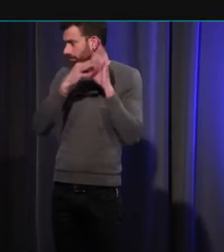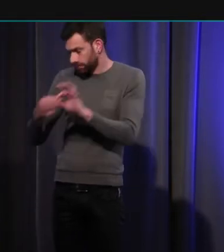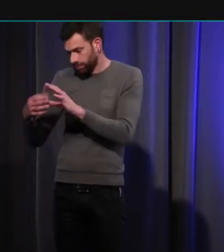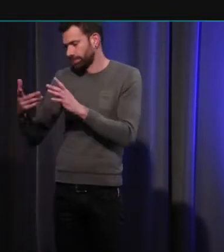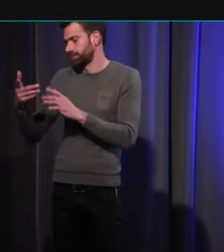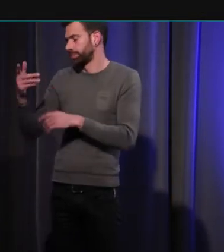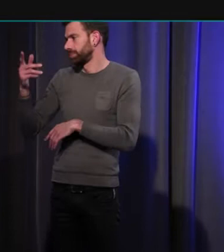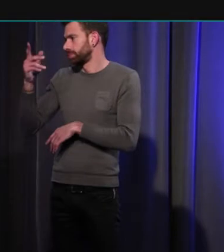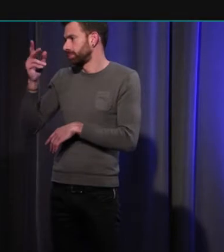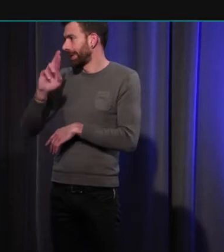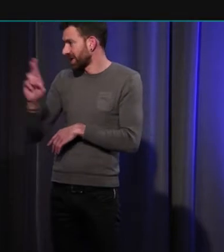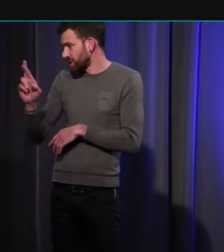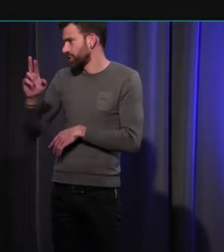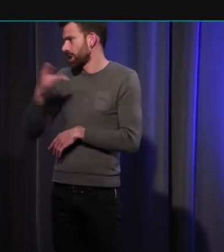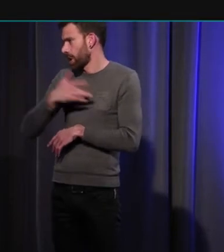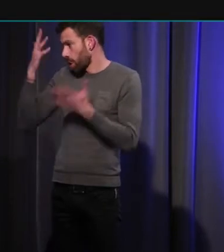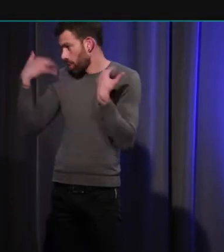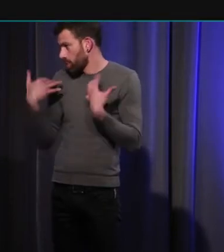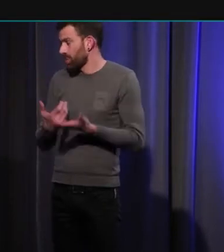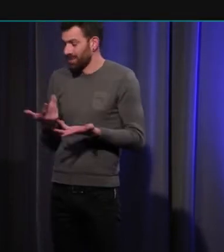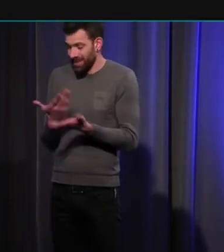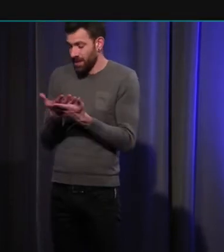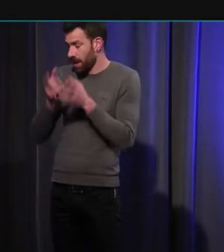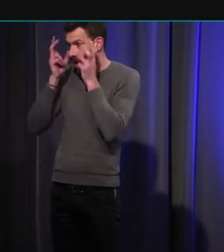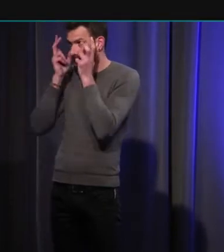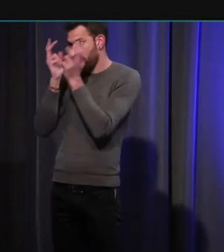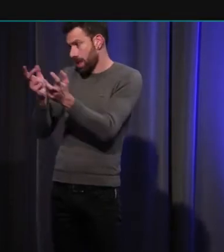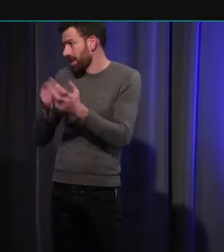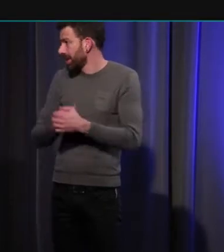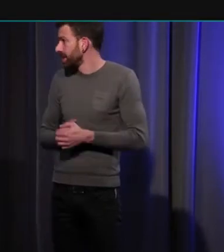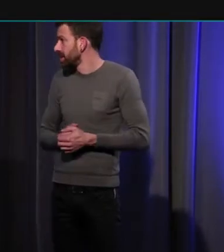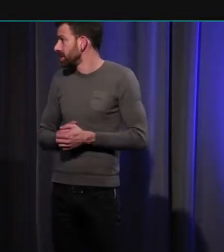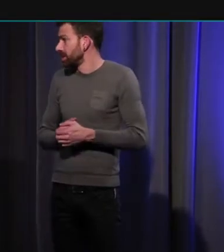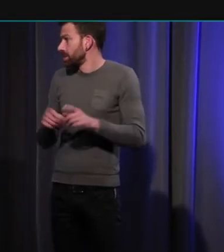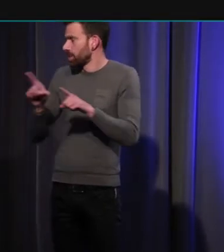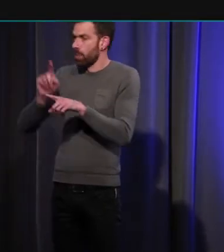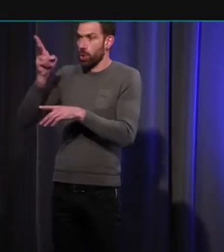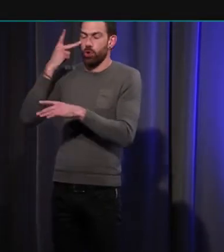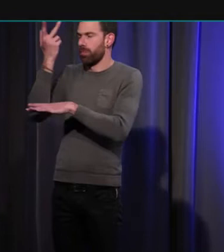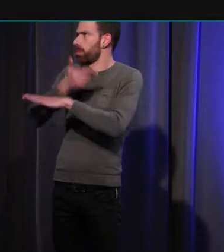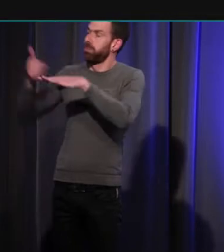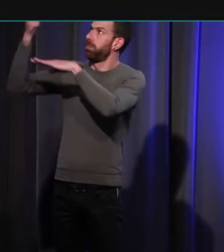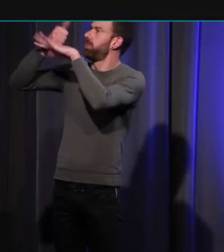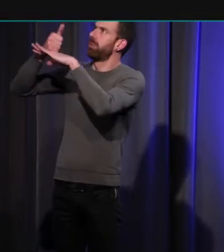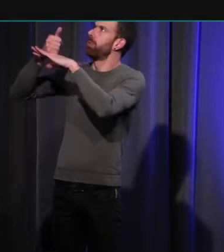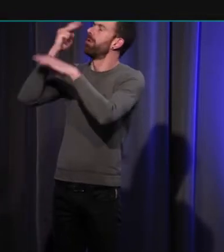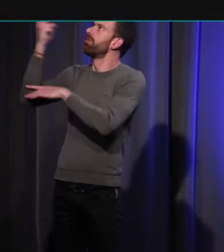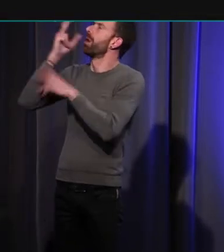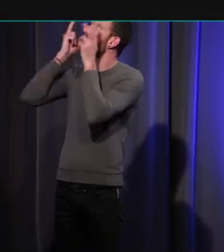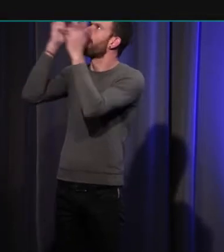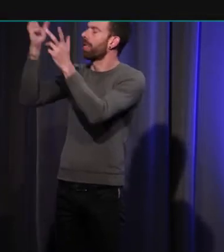autres donc c'est une grande fascination ça correspond à la tête de la noblesse ça ça leur convient parfaitement